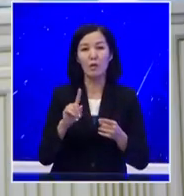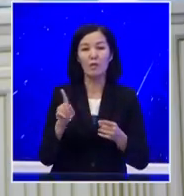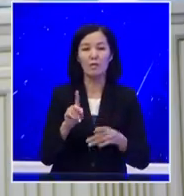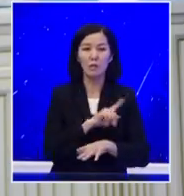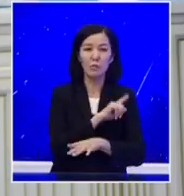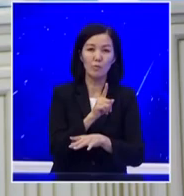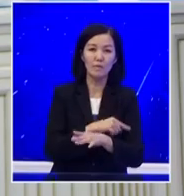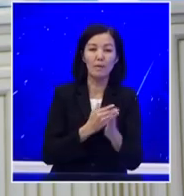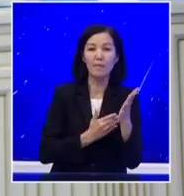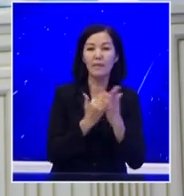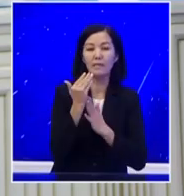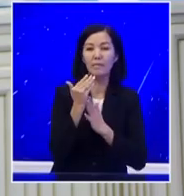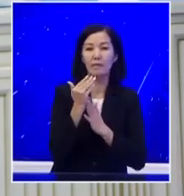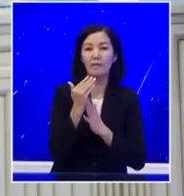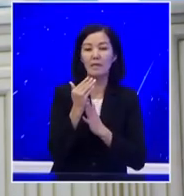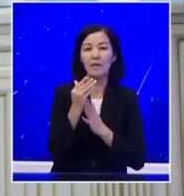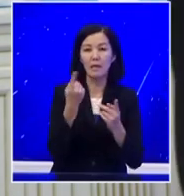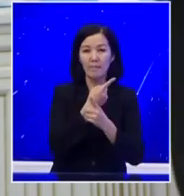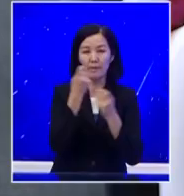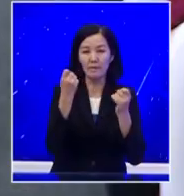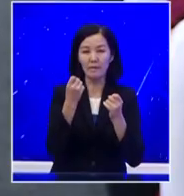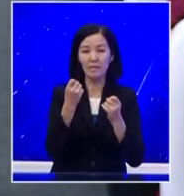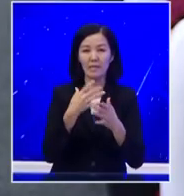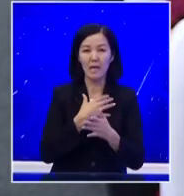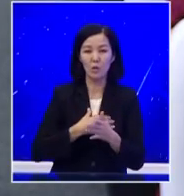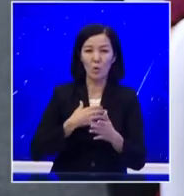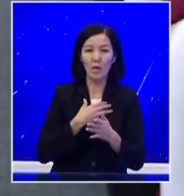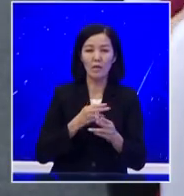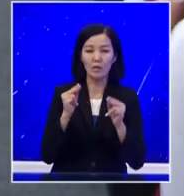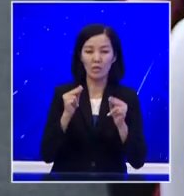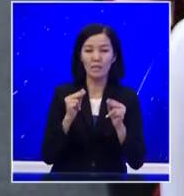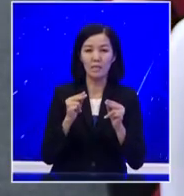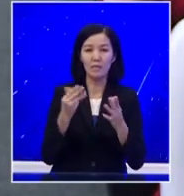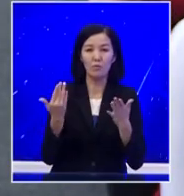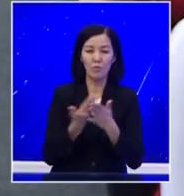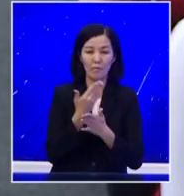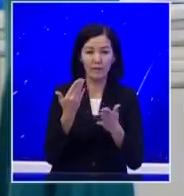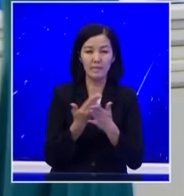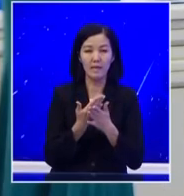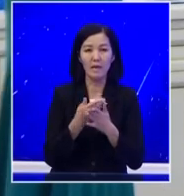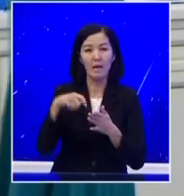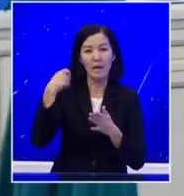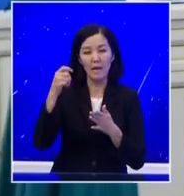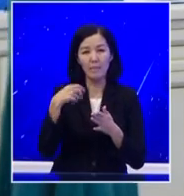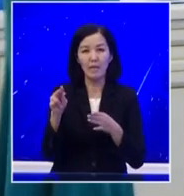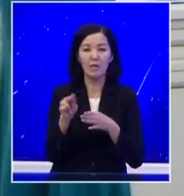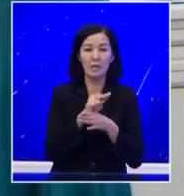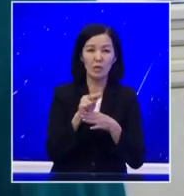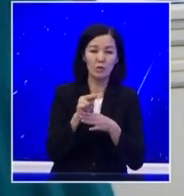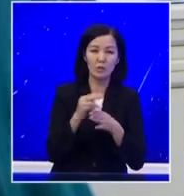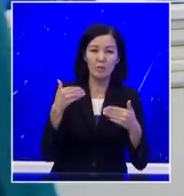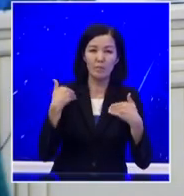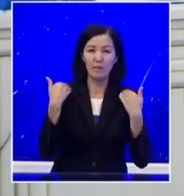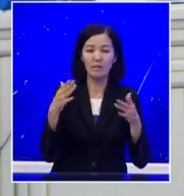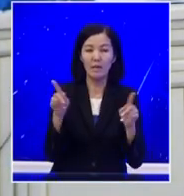позволяет поднимать и отвечать самые актуальные и злободневные темы оставаясь за кадром это оператор и режиссер и инженеры и представитель